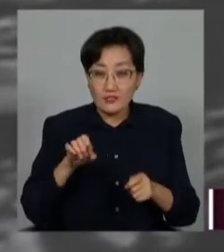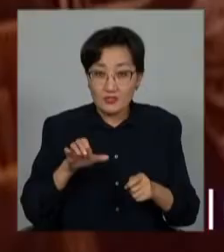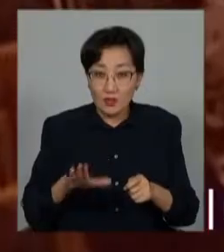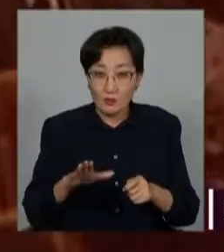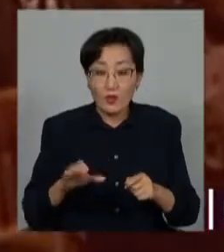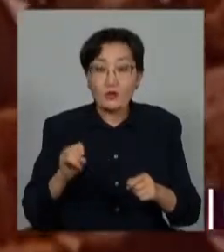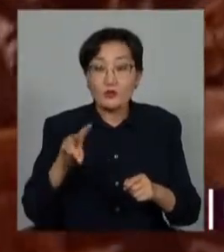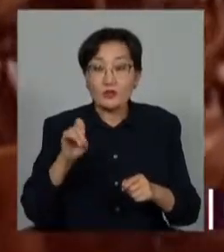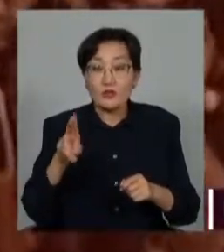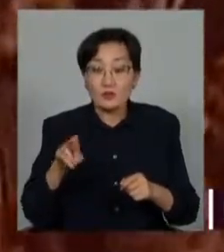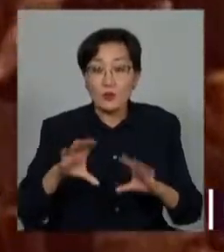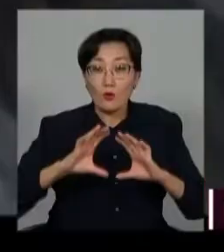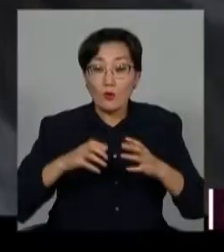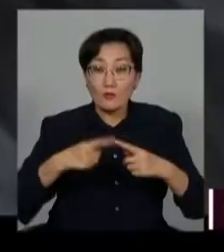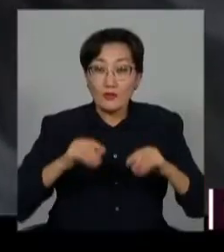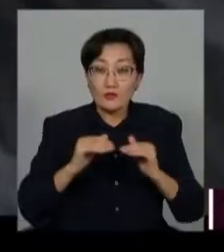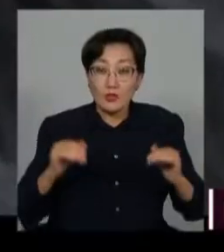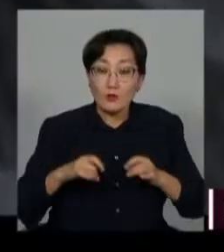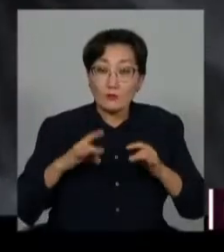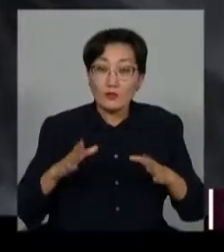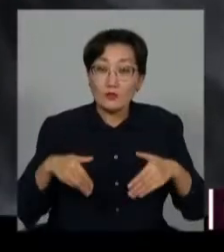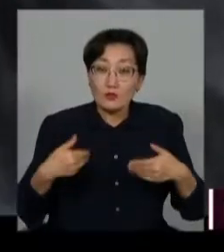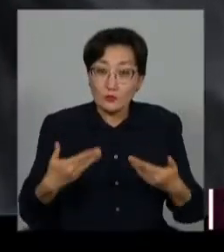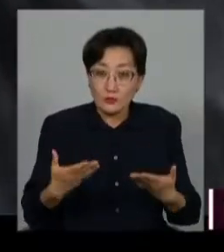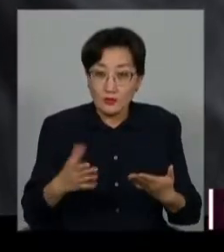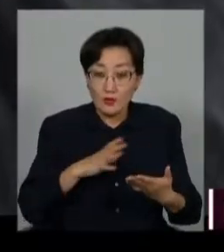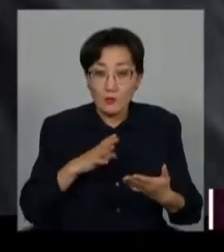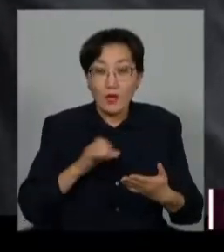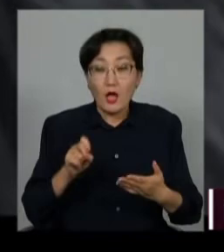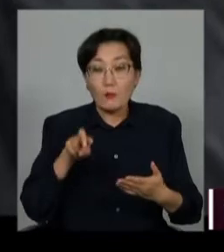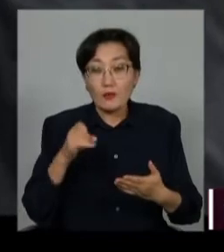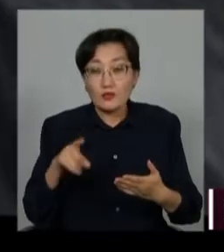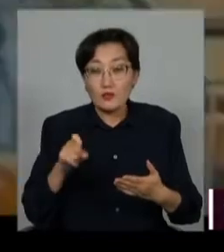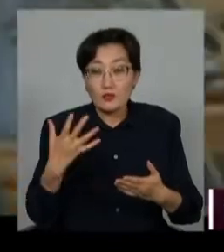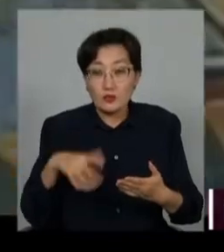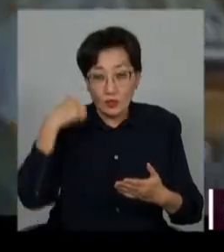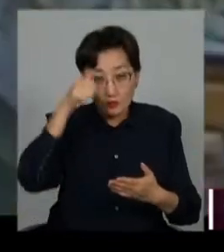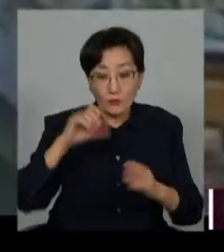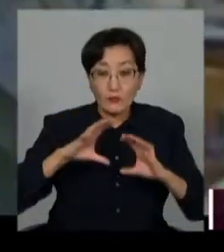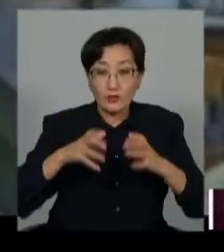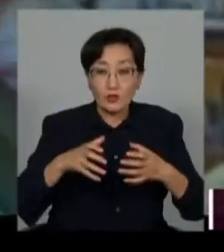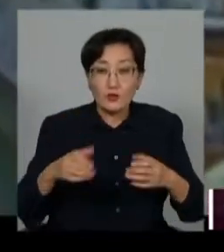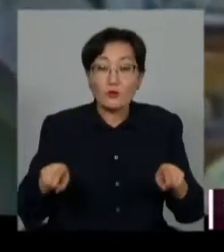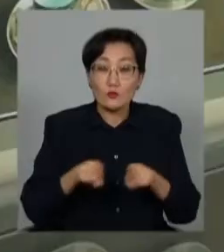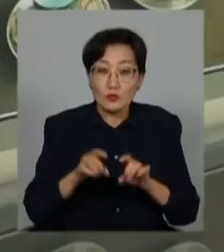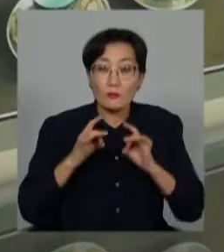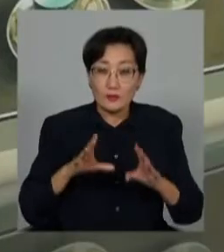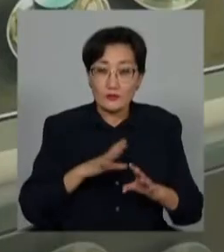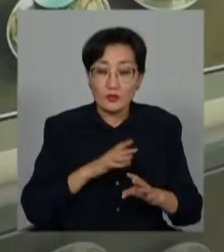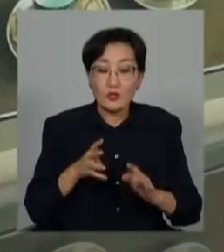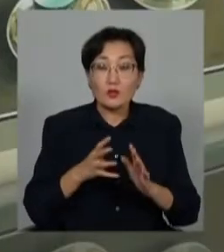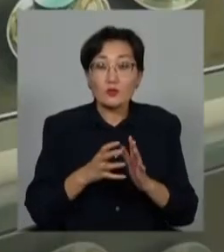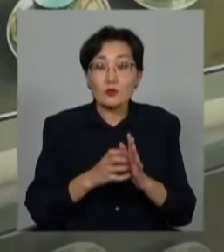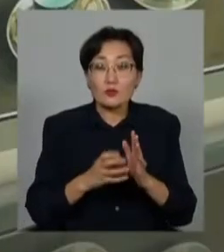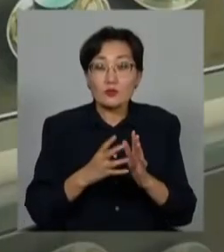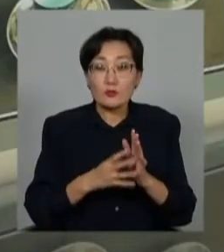Назарбаев ЮНЕСКО-ға әлемдік деңгейде атап өтуге ұсыныс жасады. Сөйтіп, Хакім Абайдың 150 жылдығы жер шарын шарлап өтті.